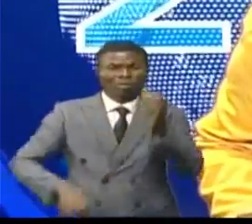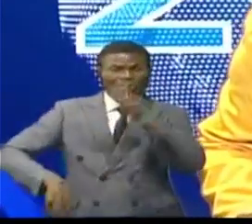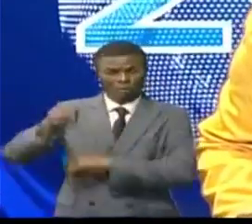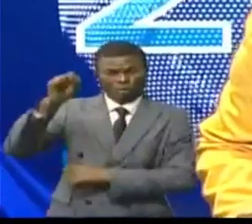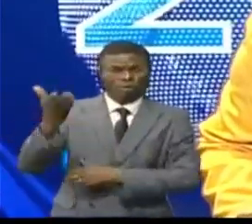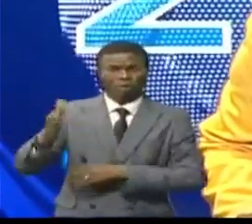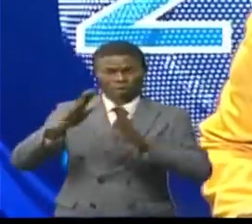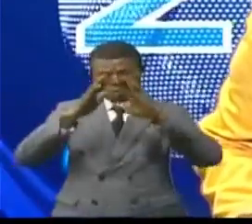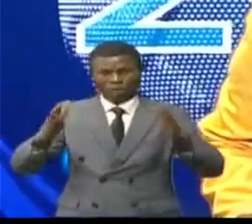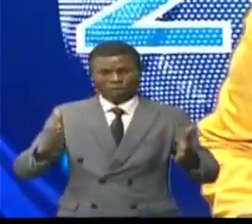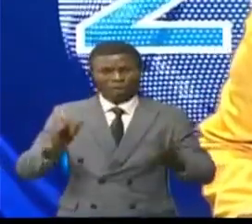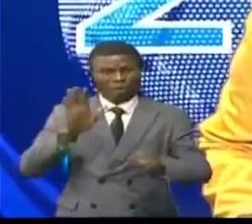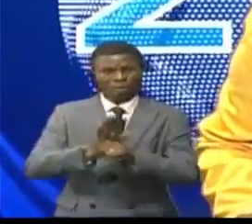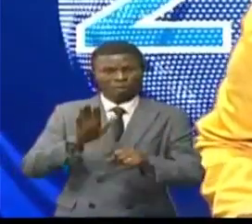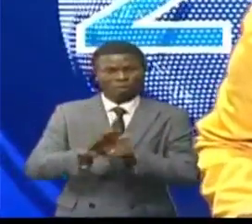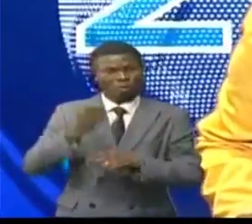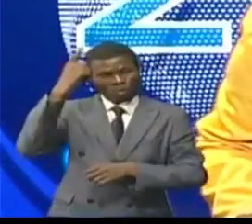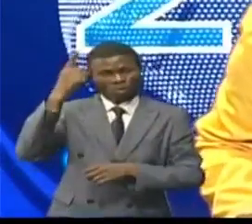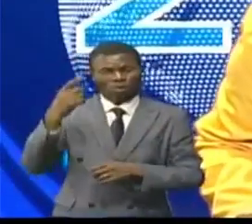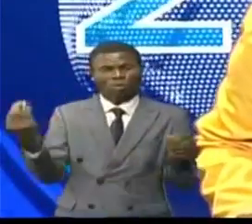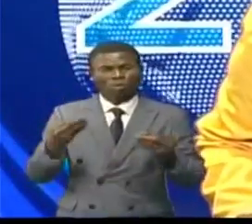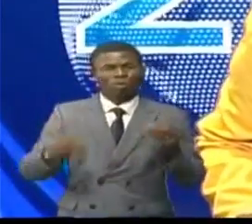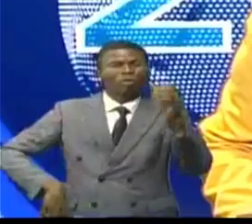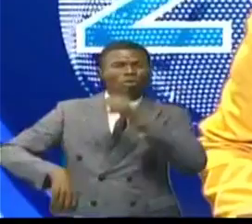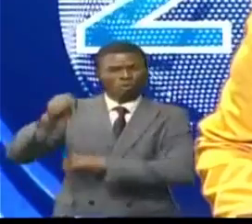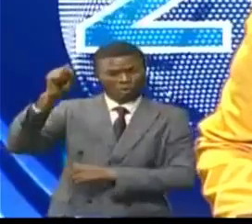plupart d'entre eux ne comprennent pas le pourquoi.